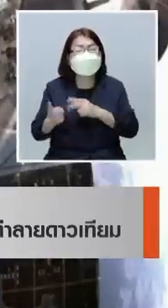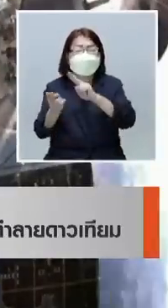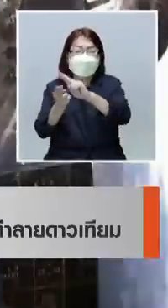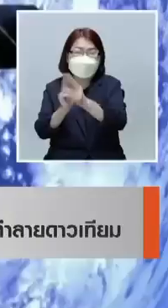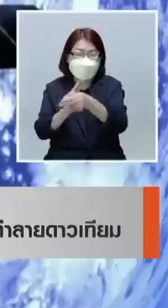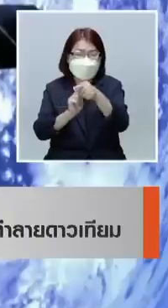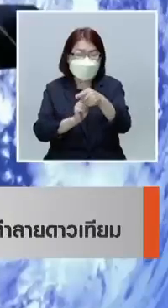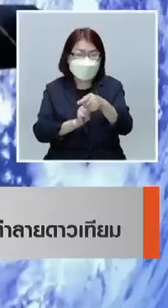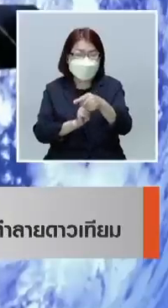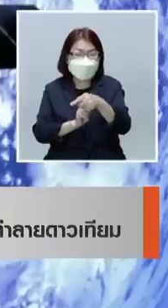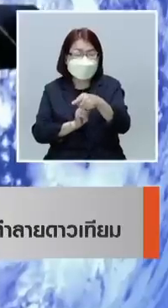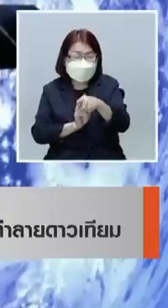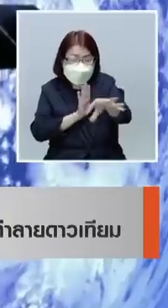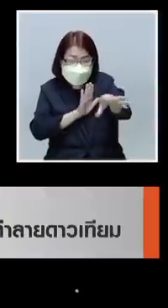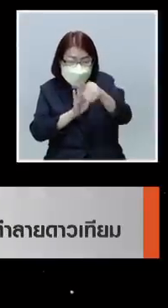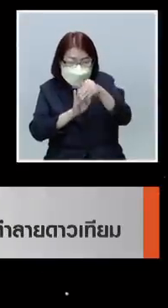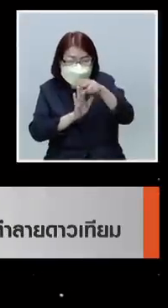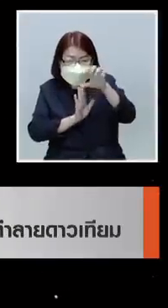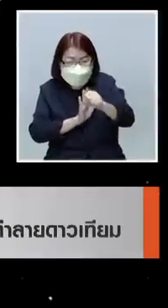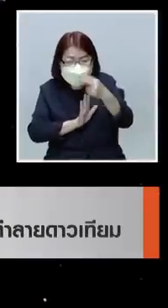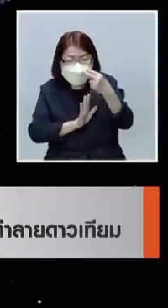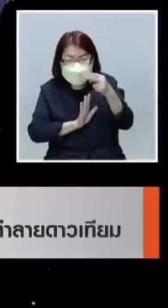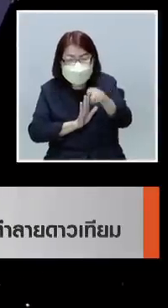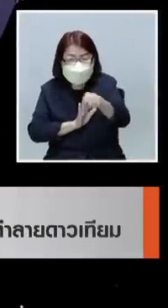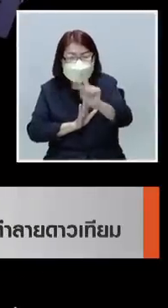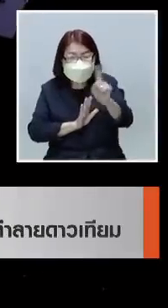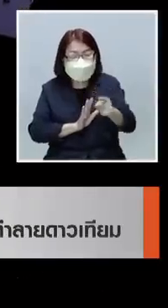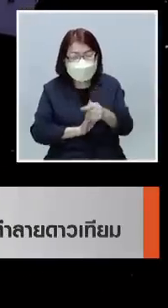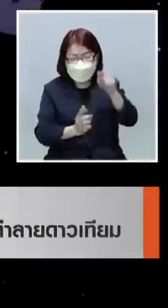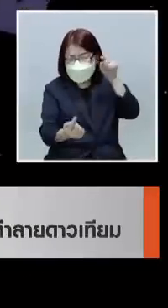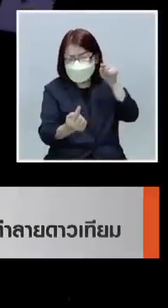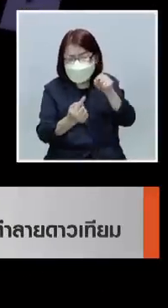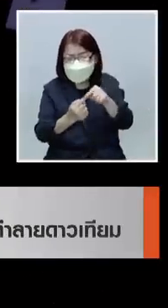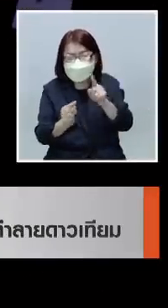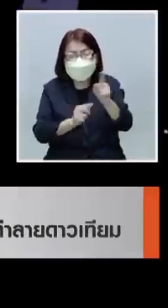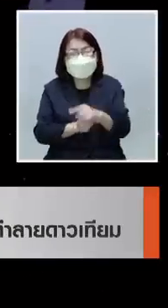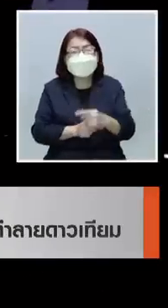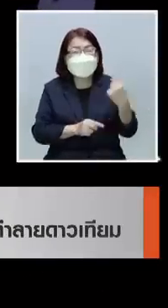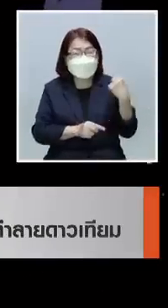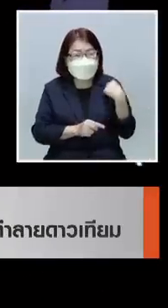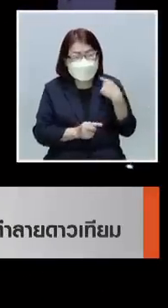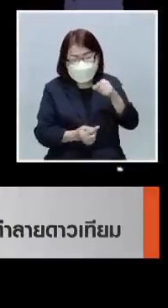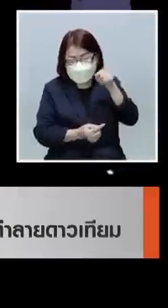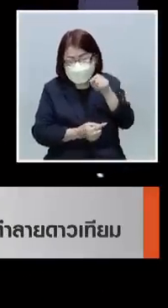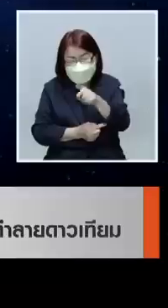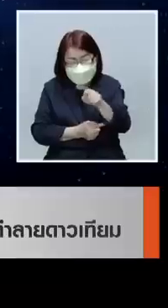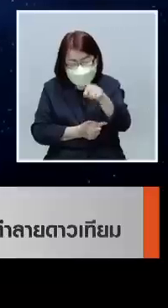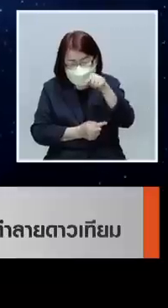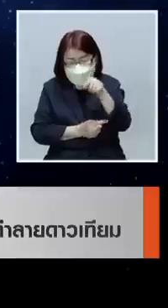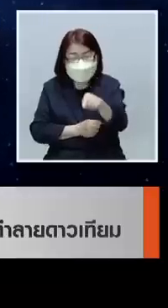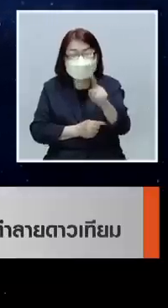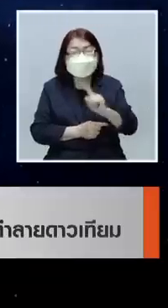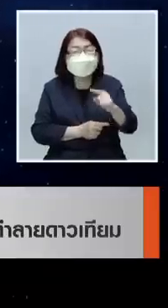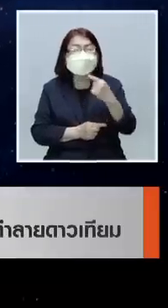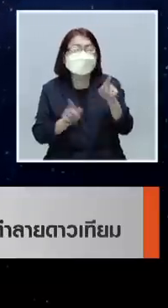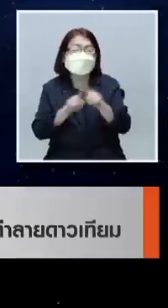ๆในการจับตาความเคลื่อนไหวบนภาคพื้นดินอย่างเช่นการชี้เป้ายุทโธปกรณ์ผ่านเลเซอร์และดาวเทียมในอวกาศตลอดจนการใช้